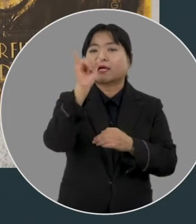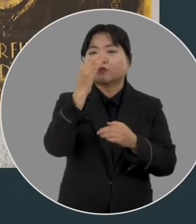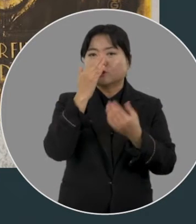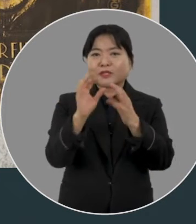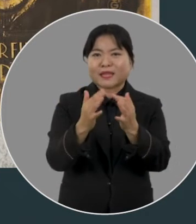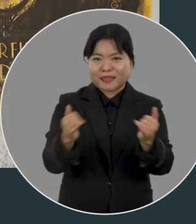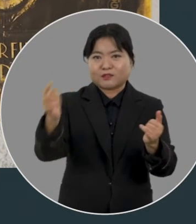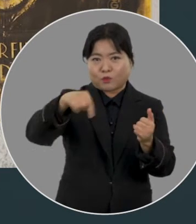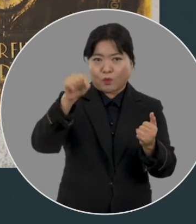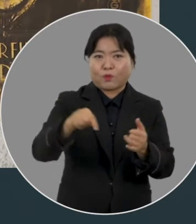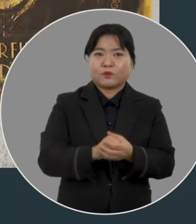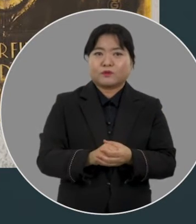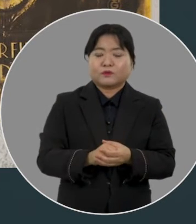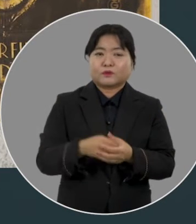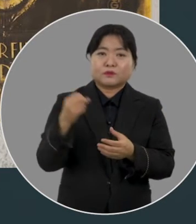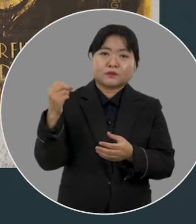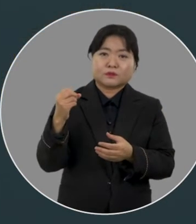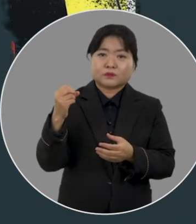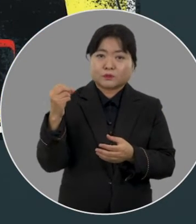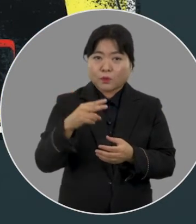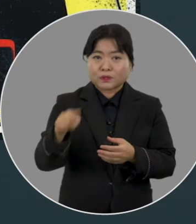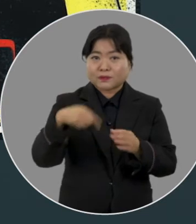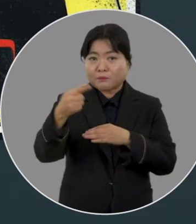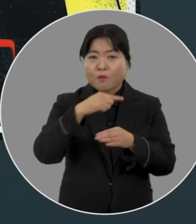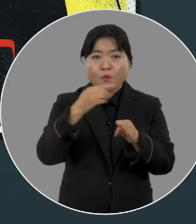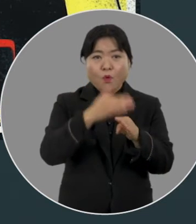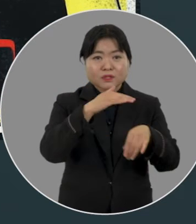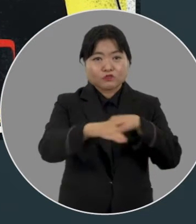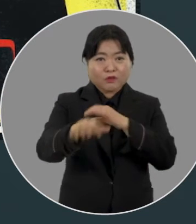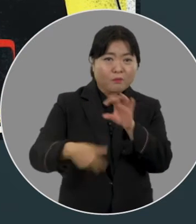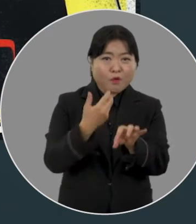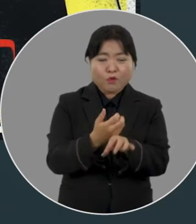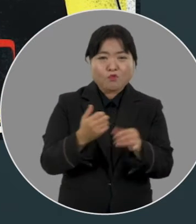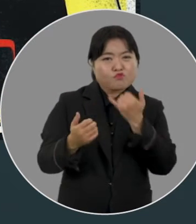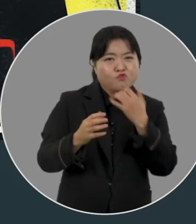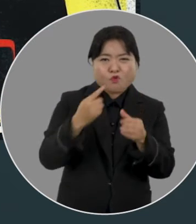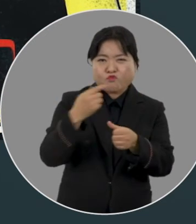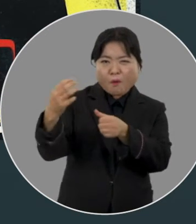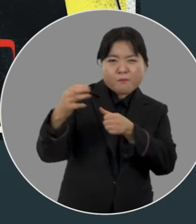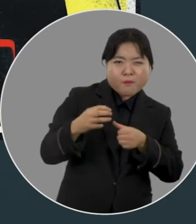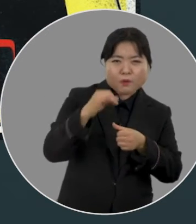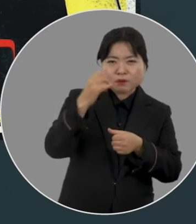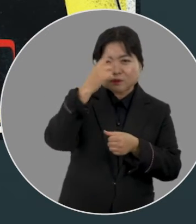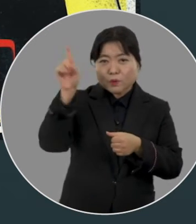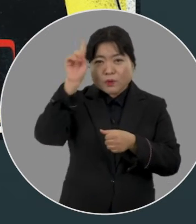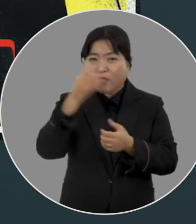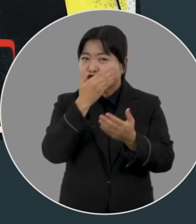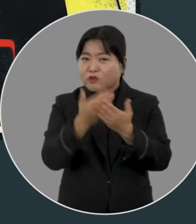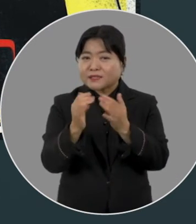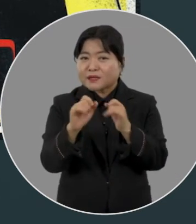있는 유대인들이고, 그 다음 공산주의 혁명으로 독일을 위협하고 있는 소련의 핵심